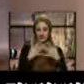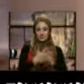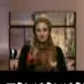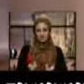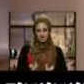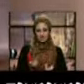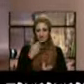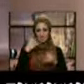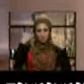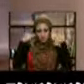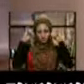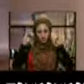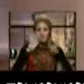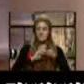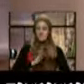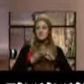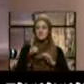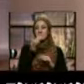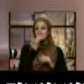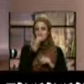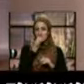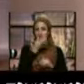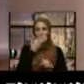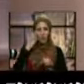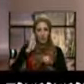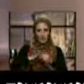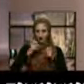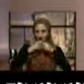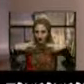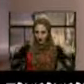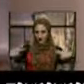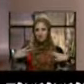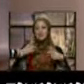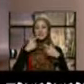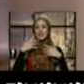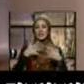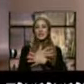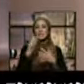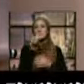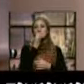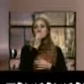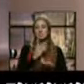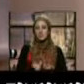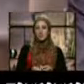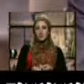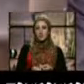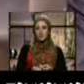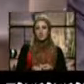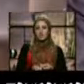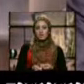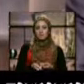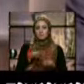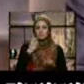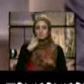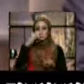السطوح قلت اطباق المائدة. وكلما قل ماء الحياء قل ماء السماء. ربنا ينفع